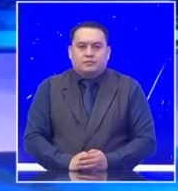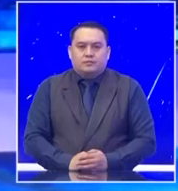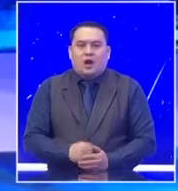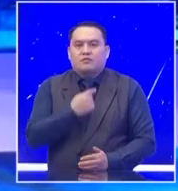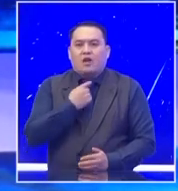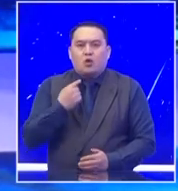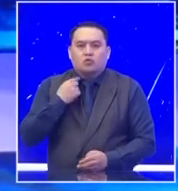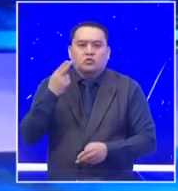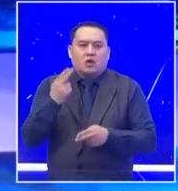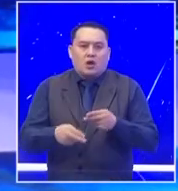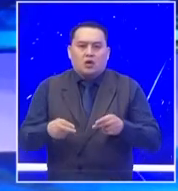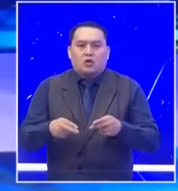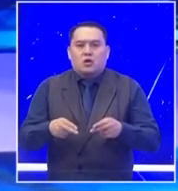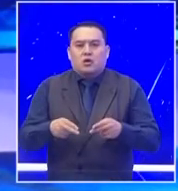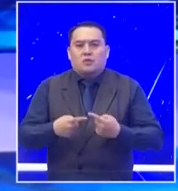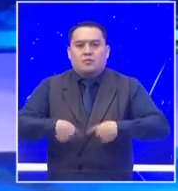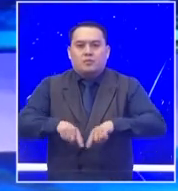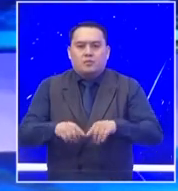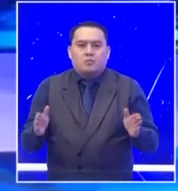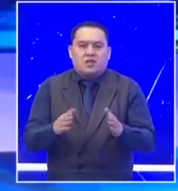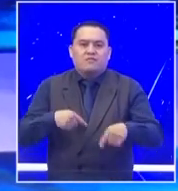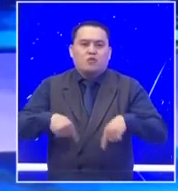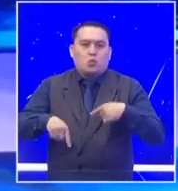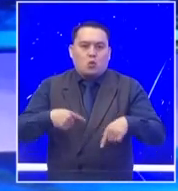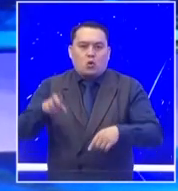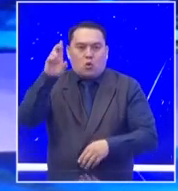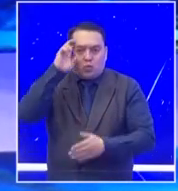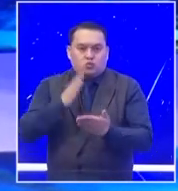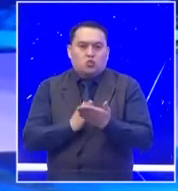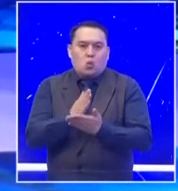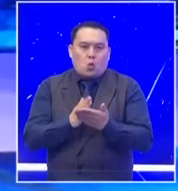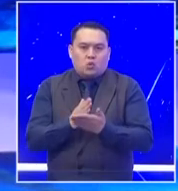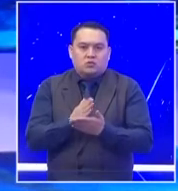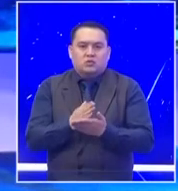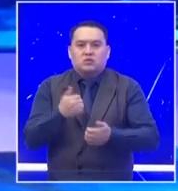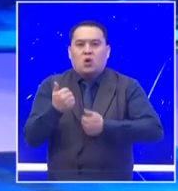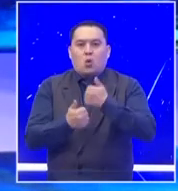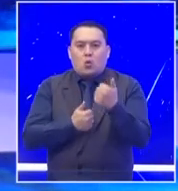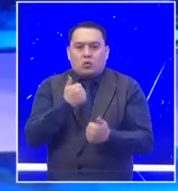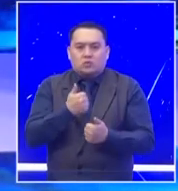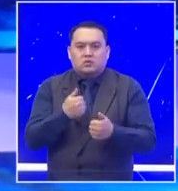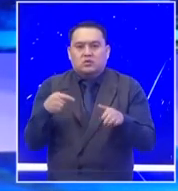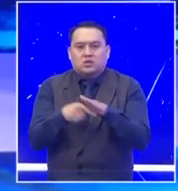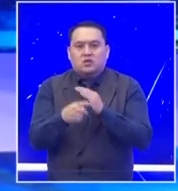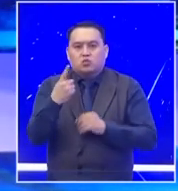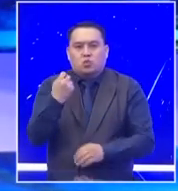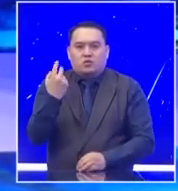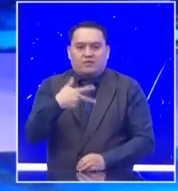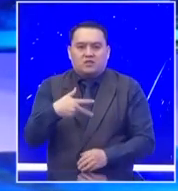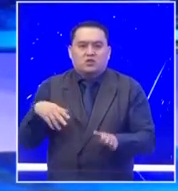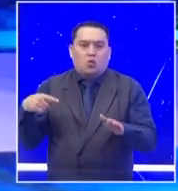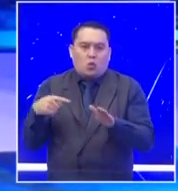В Талдыкургане завершилась ночная лига по мини-футболу среди государственных служащих. Всего за время турнира забито около 120